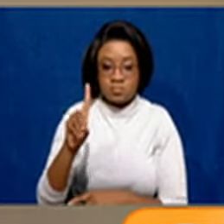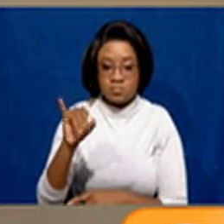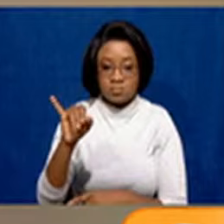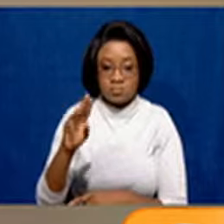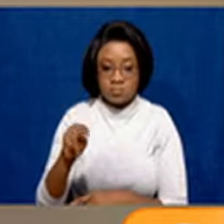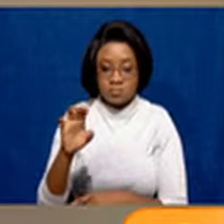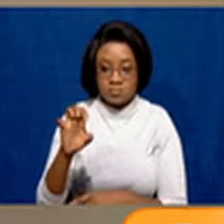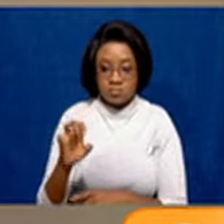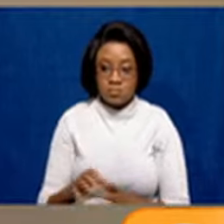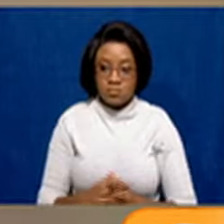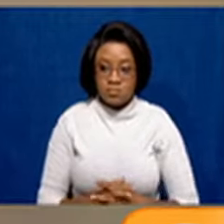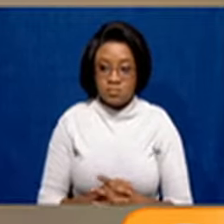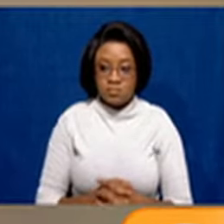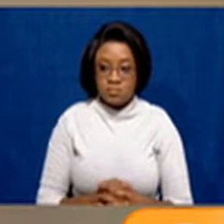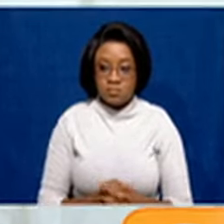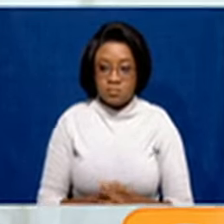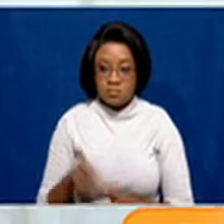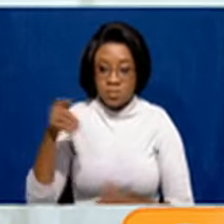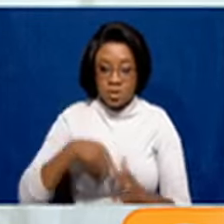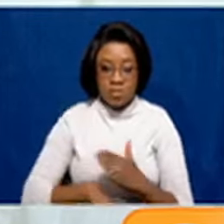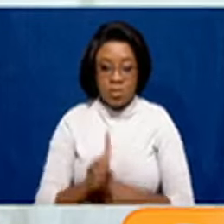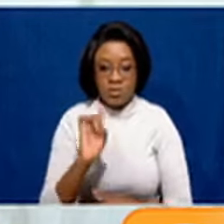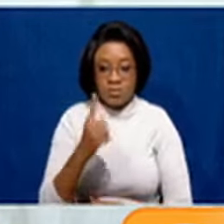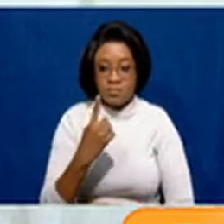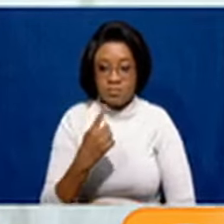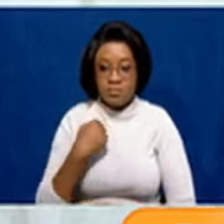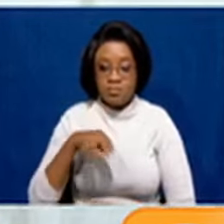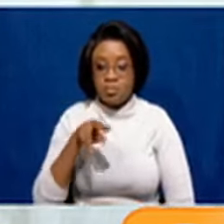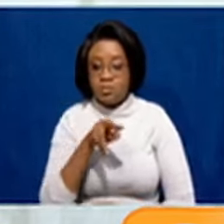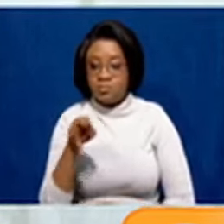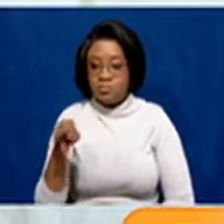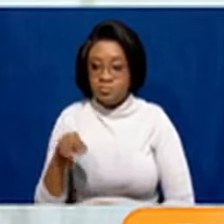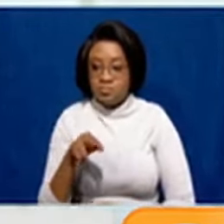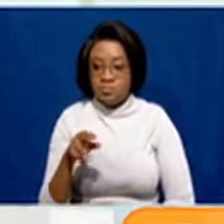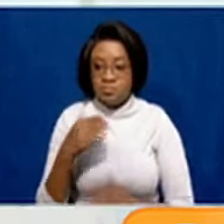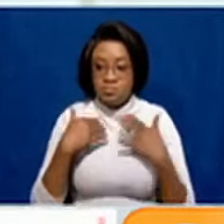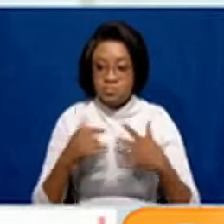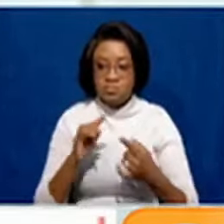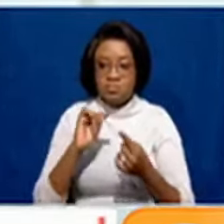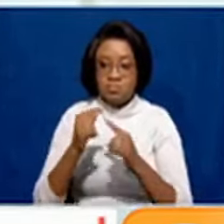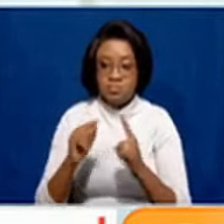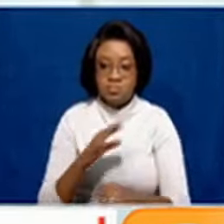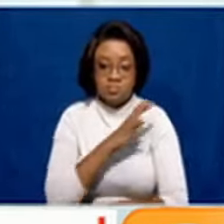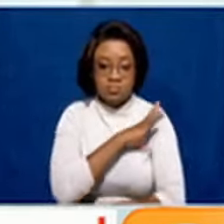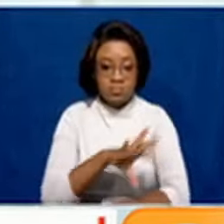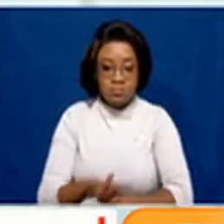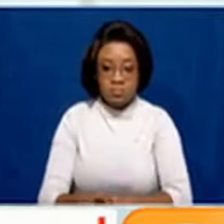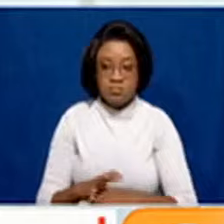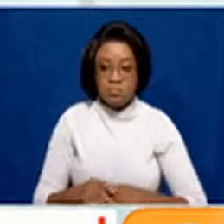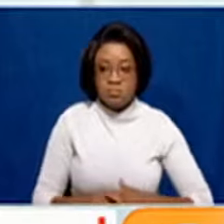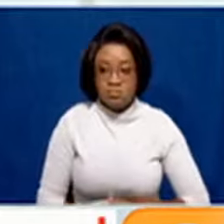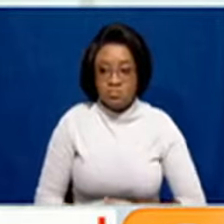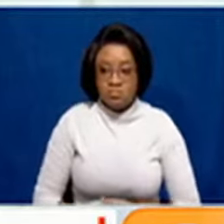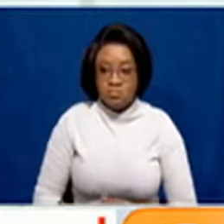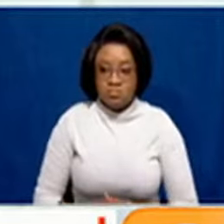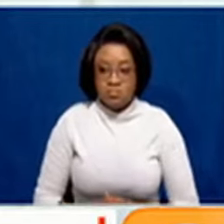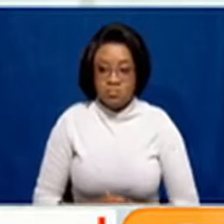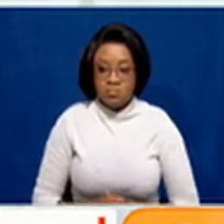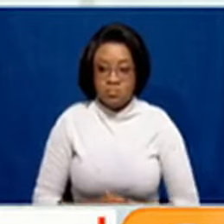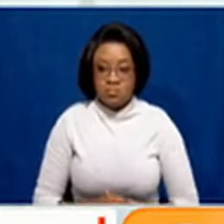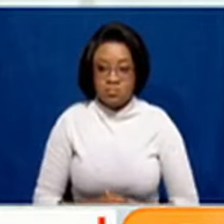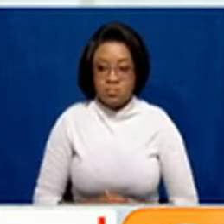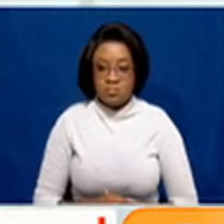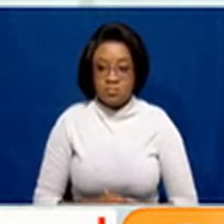mwana wao kifungua mimba. Visible injuries ambazo tunaona kwa hii picha ya mkono ambayo ilikuwa iko